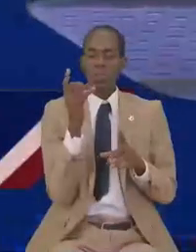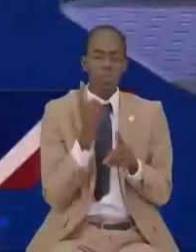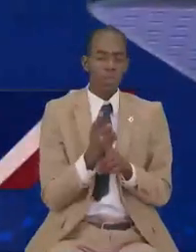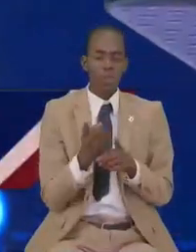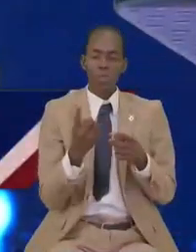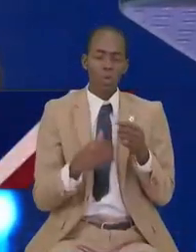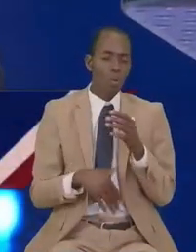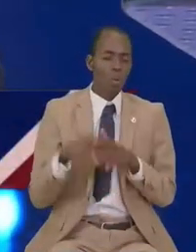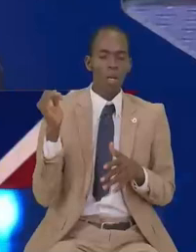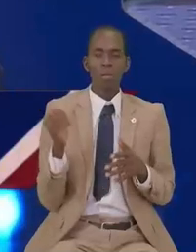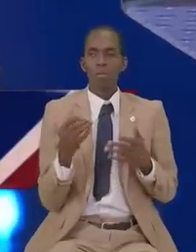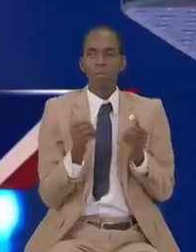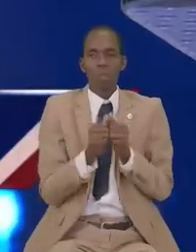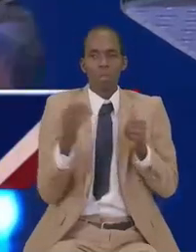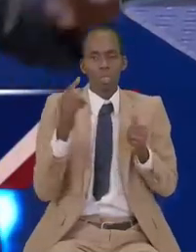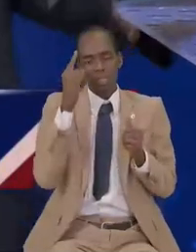du hasard et